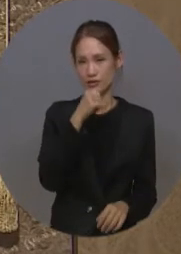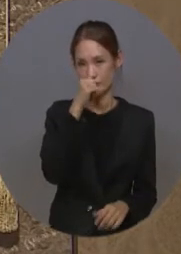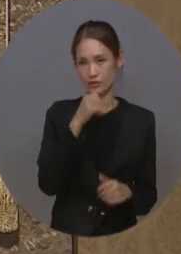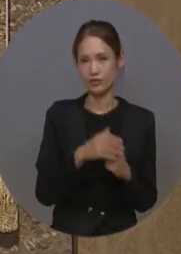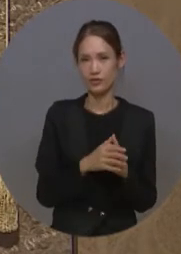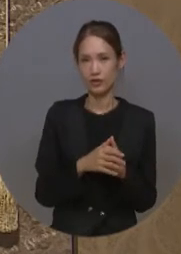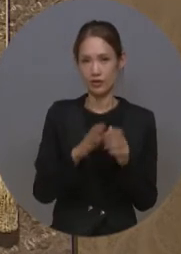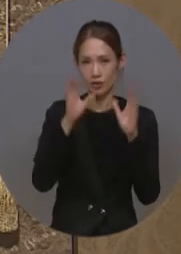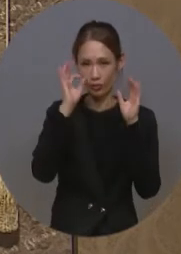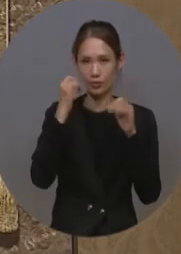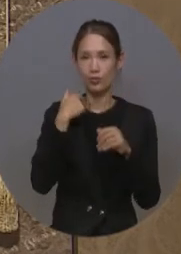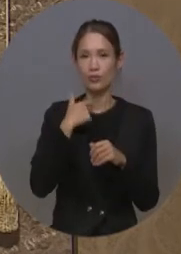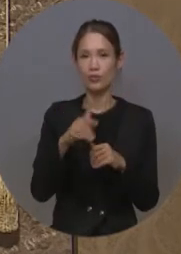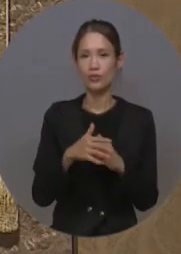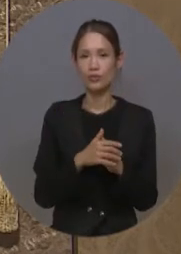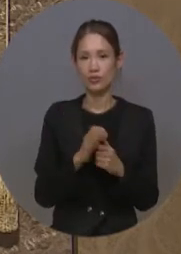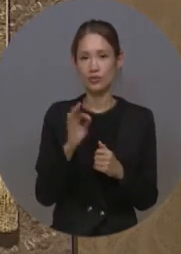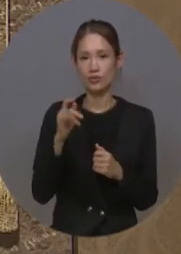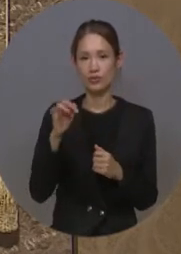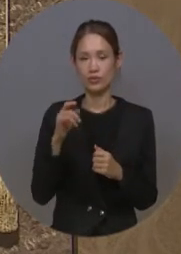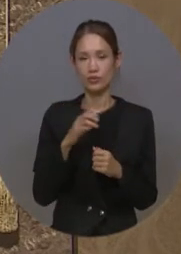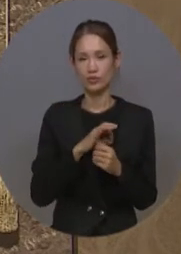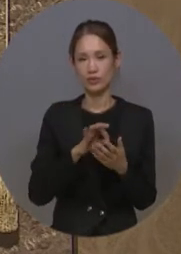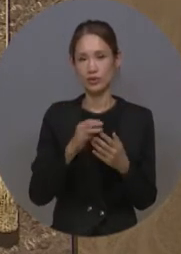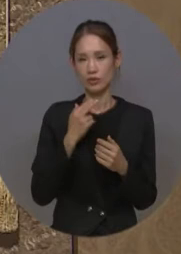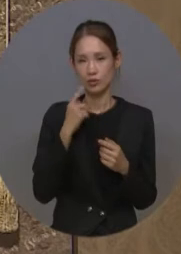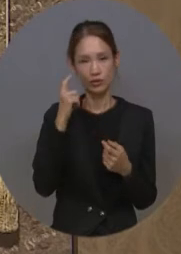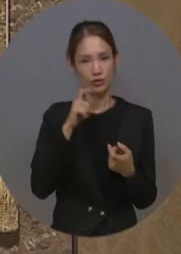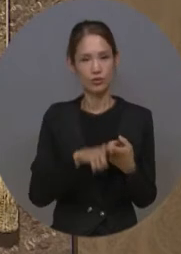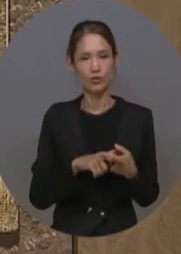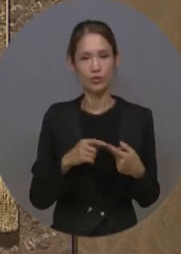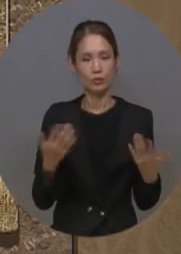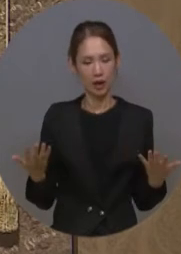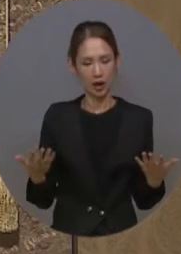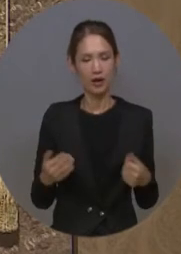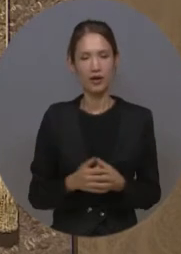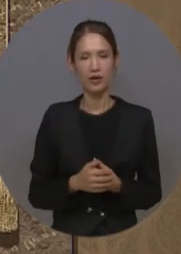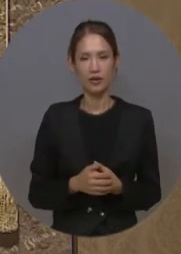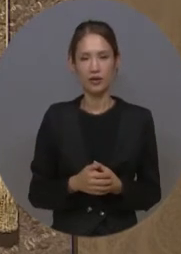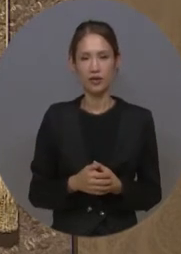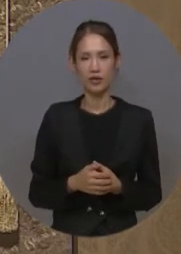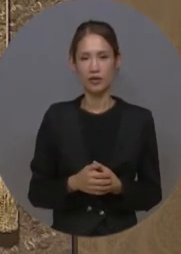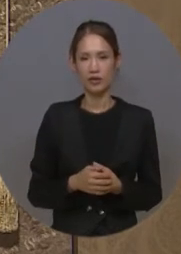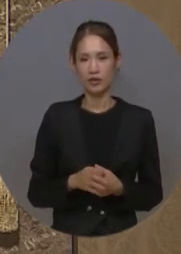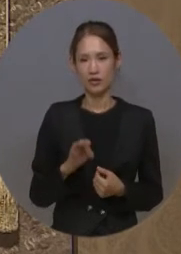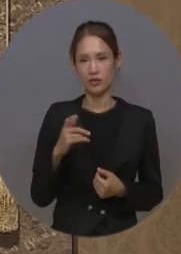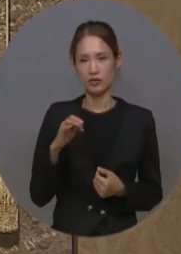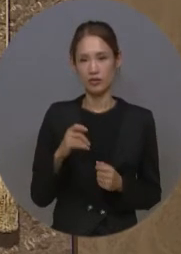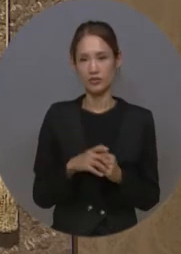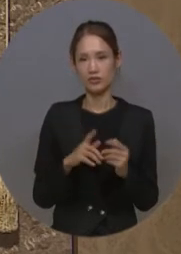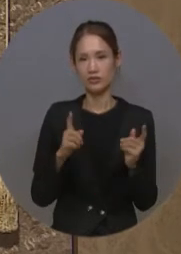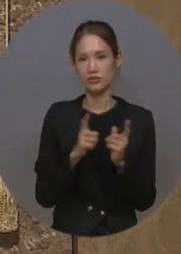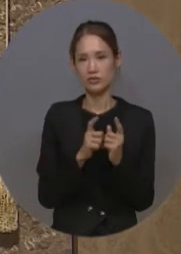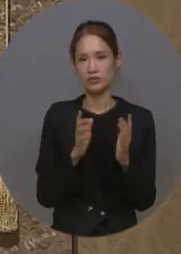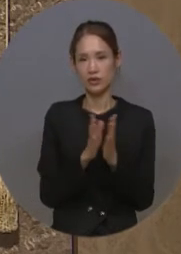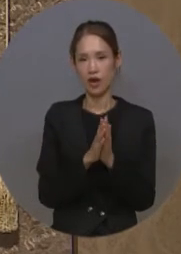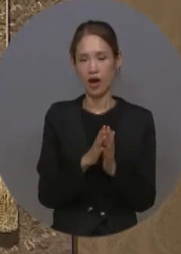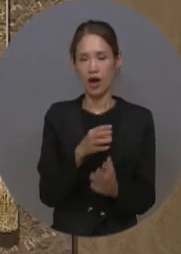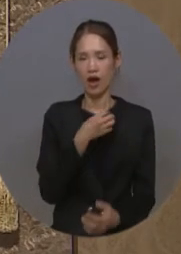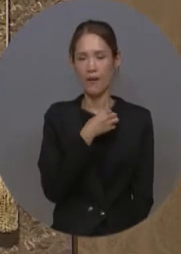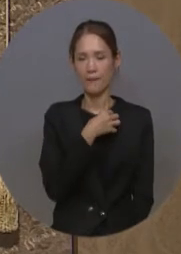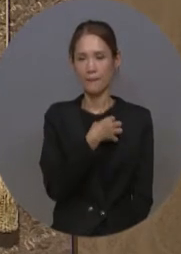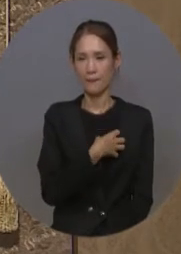나왔었는데 못 보셨죠? 뭐 양압기 안 쓰시니까 별로 관심 없으실 네, 거예요. 지금 근데 관심이 없어서. 이게 양압기는 직접적으로 폐로